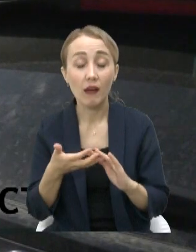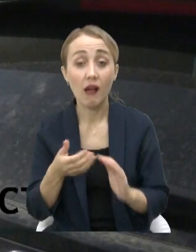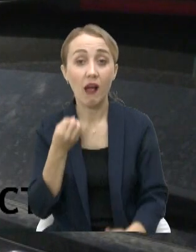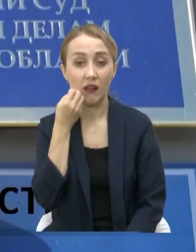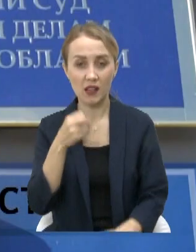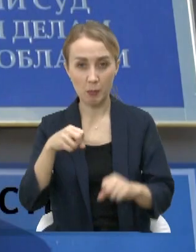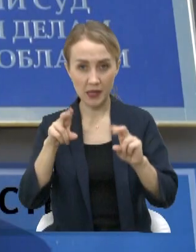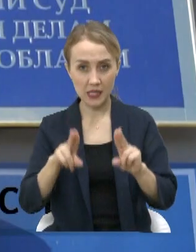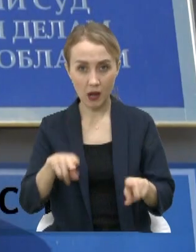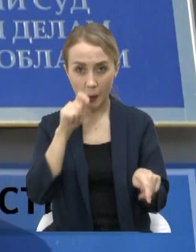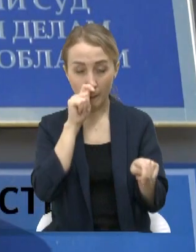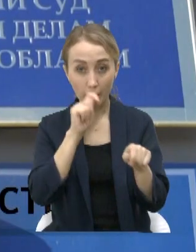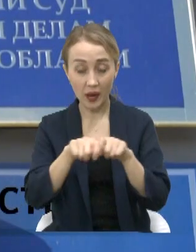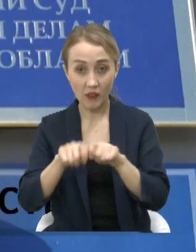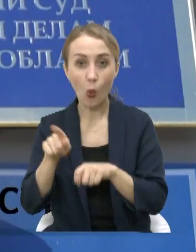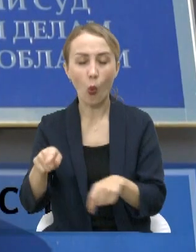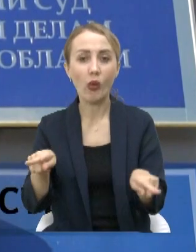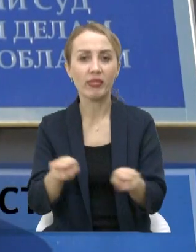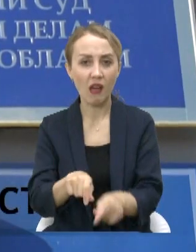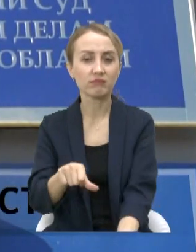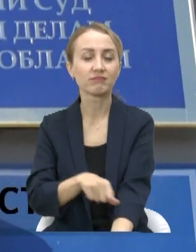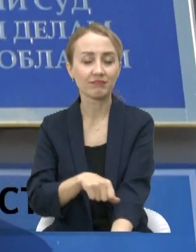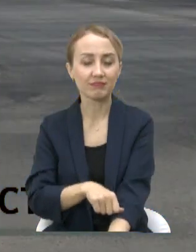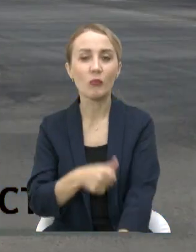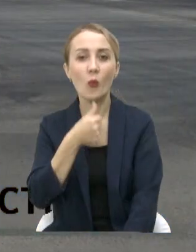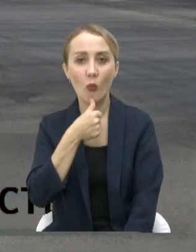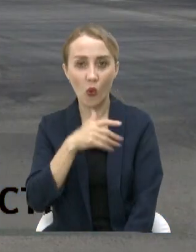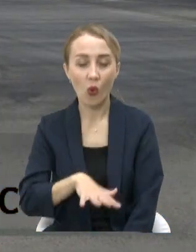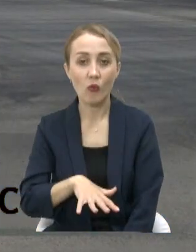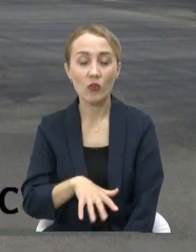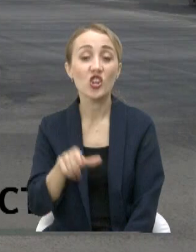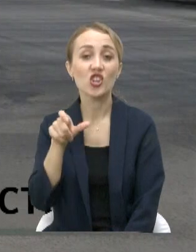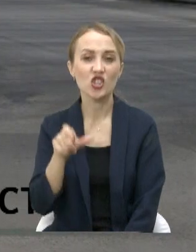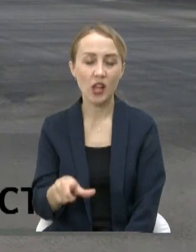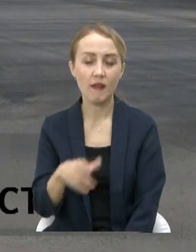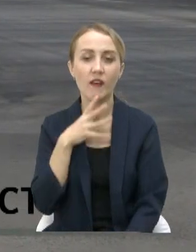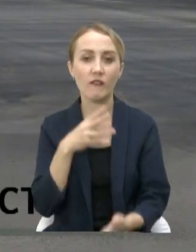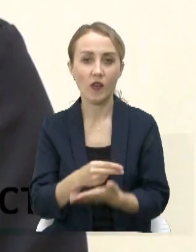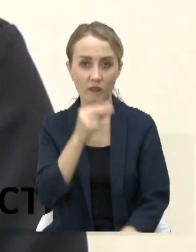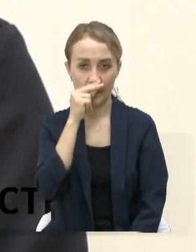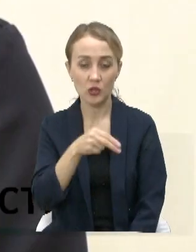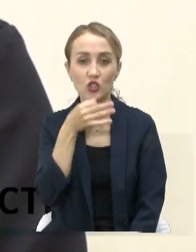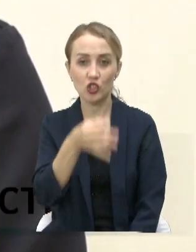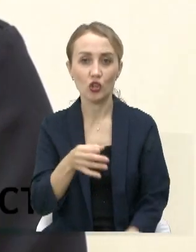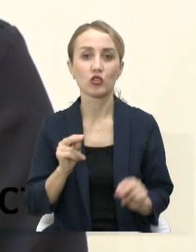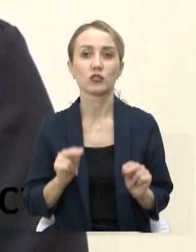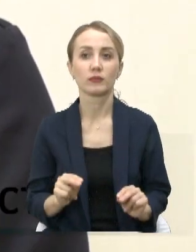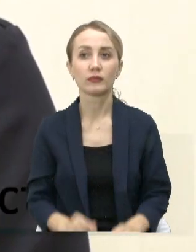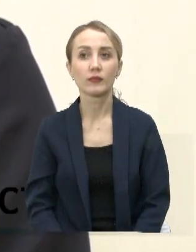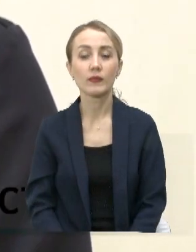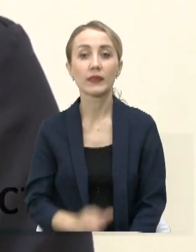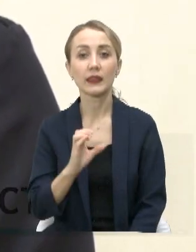специальной экспертизы выяснилось, что он также страдает наркозависимостью. Подозреваемый полностью признал свою вину. Руководствуясь